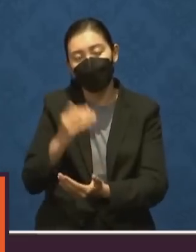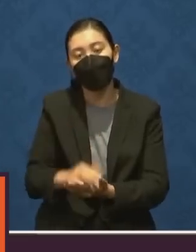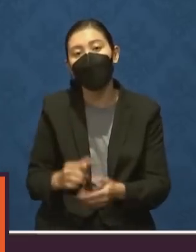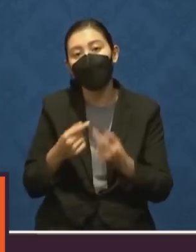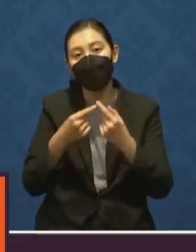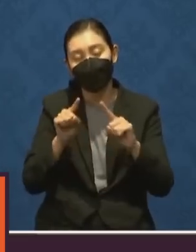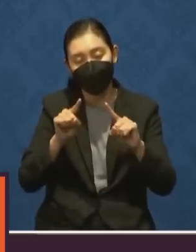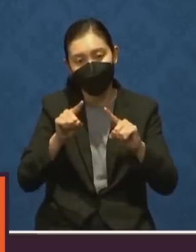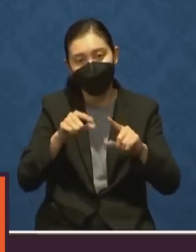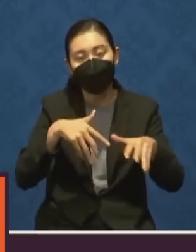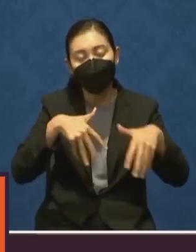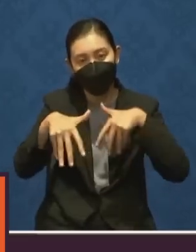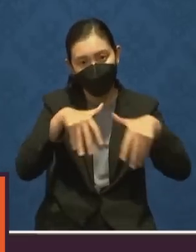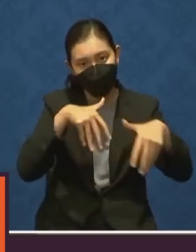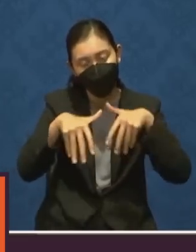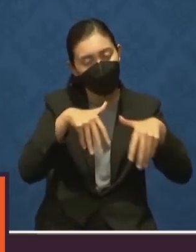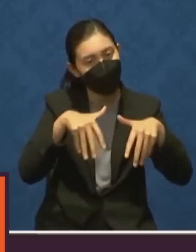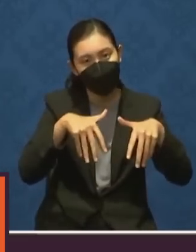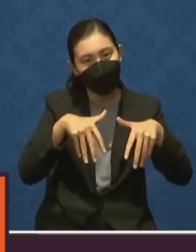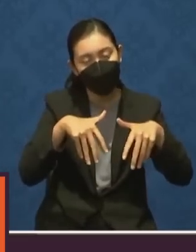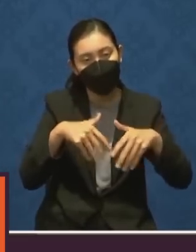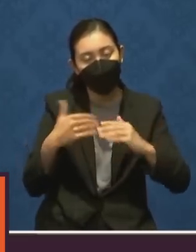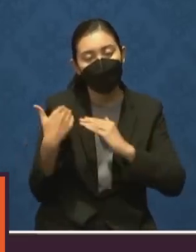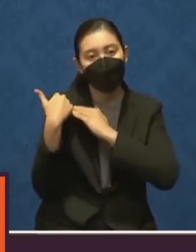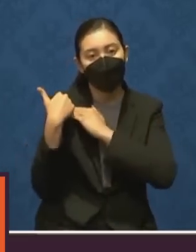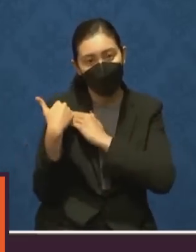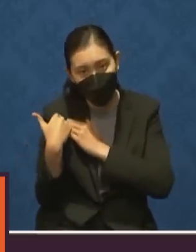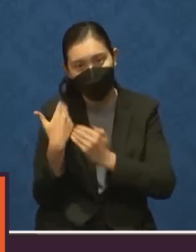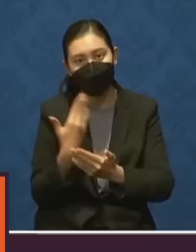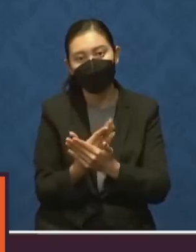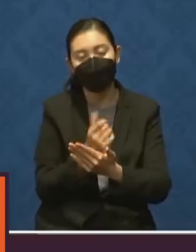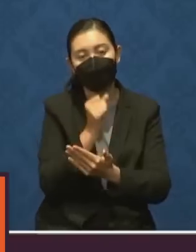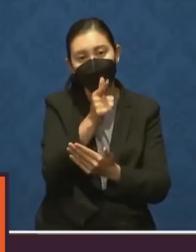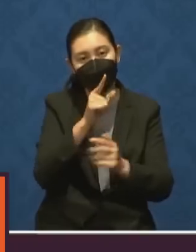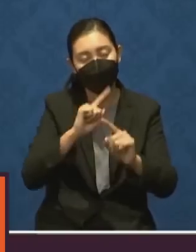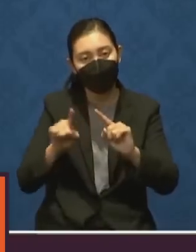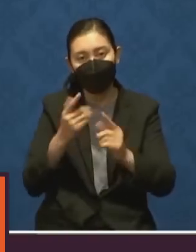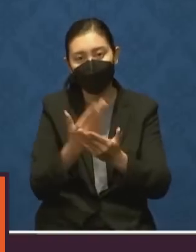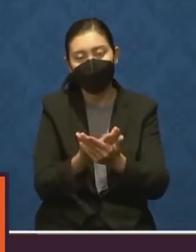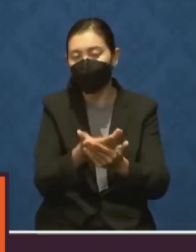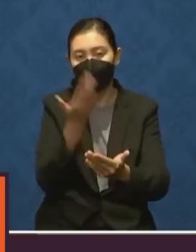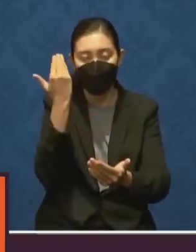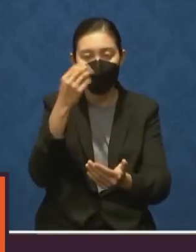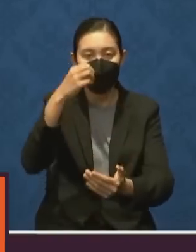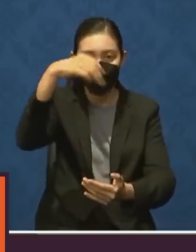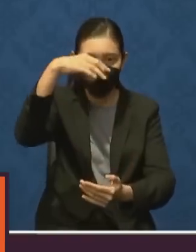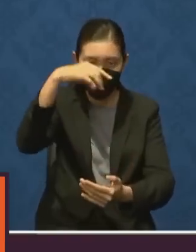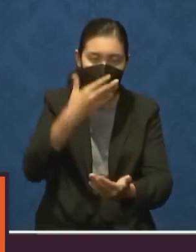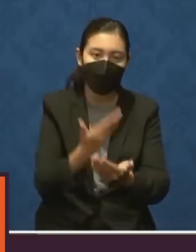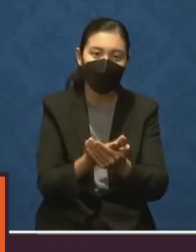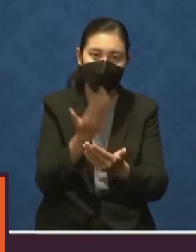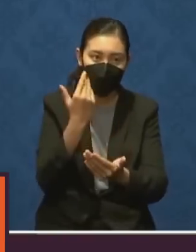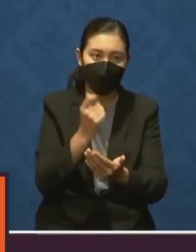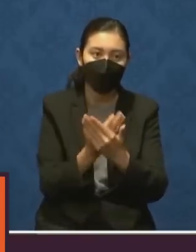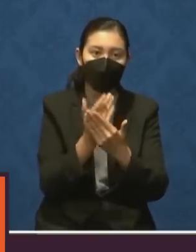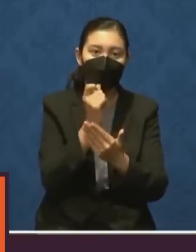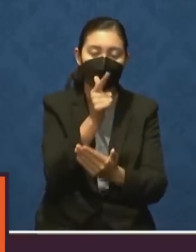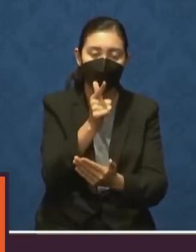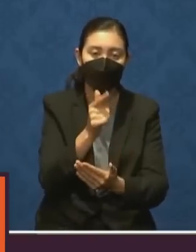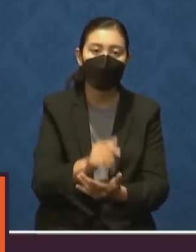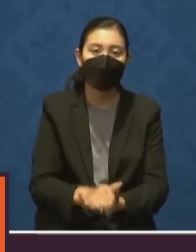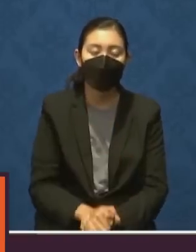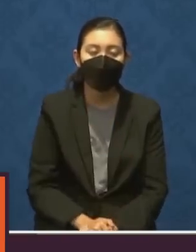ที่ต้องกายมาเป็นแบกรบพระร่ะ ข้าไฟาแงแทนแล้ทผมเกิดมานะครับคครงสราง